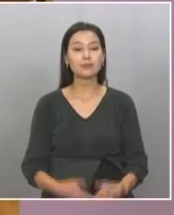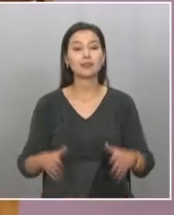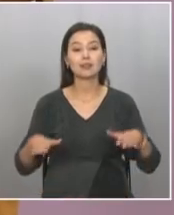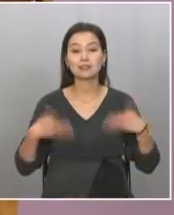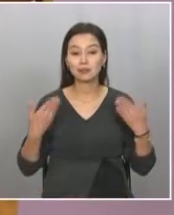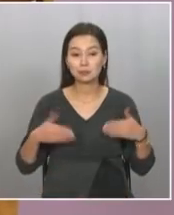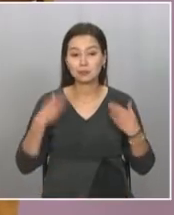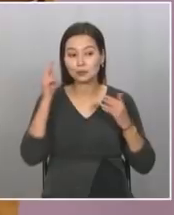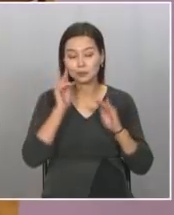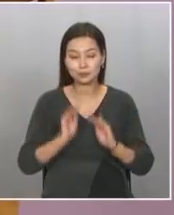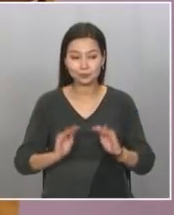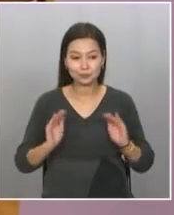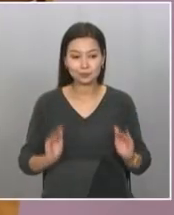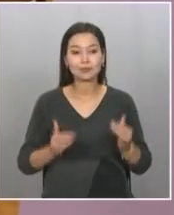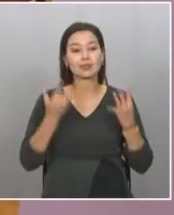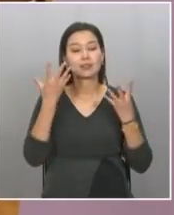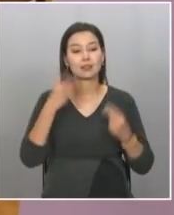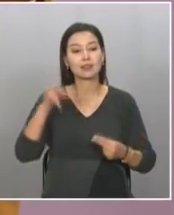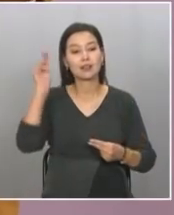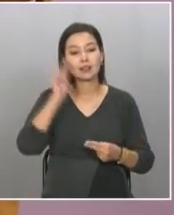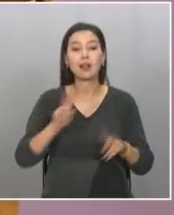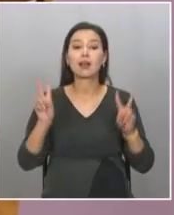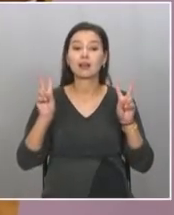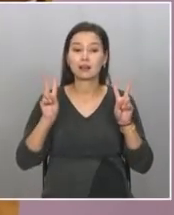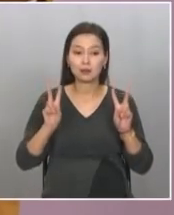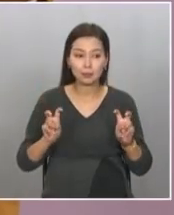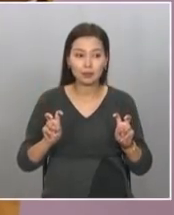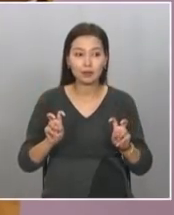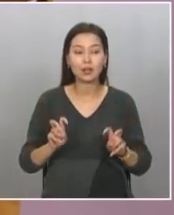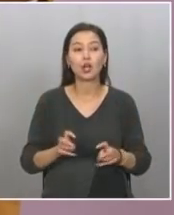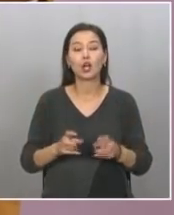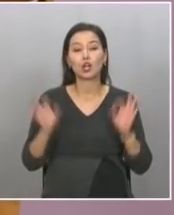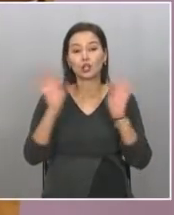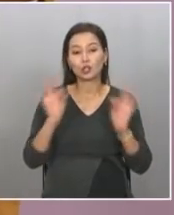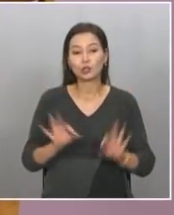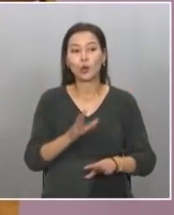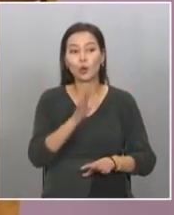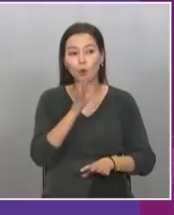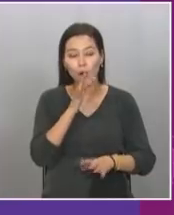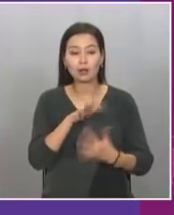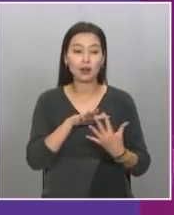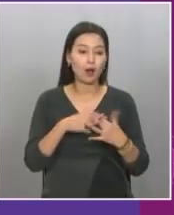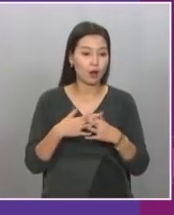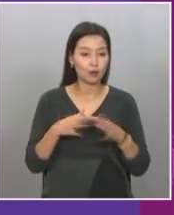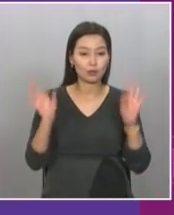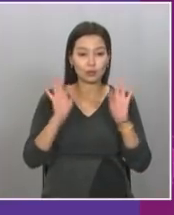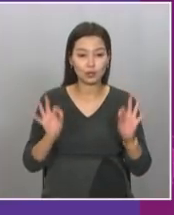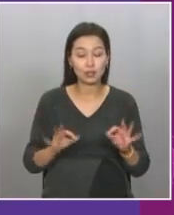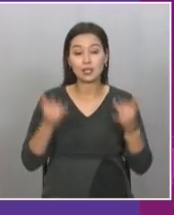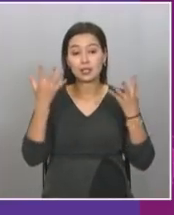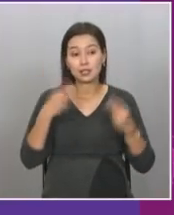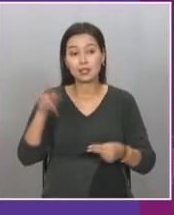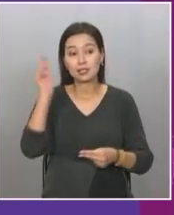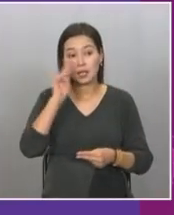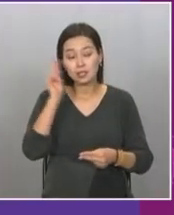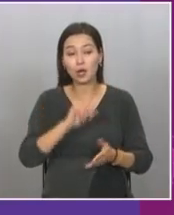Сәлеметсіңдер ме оқушылар? Бүгінгі сабағымыздың тақырыбы – күзгі уақыт, ауыл күзі. Бүгінгі сабақта